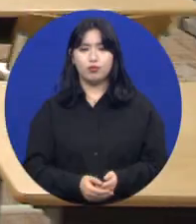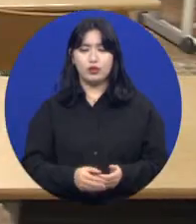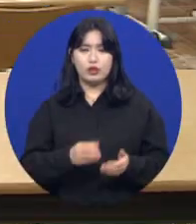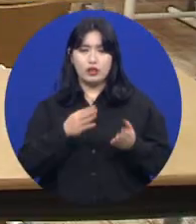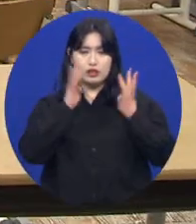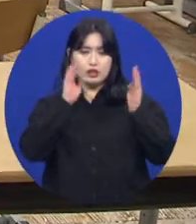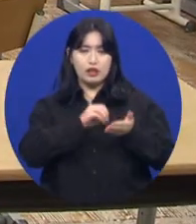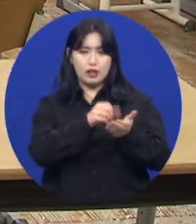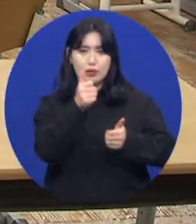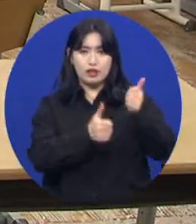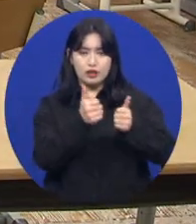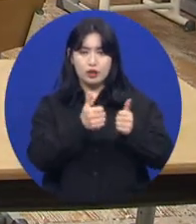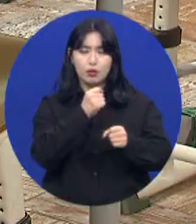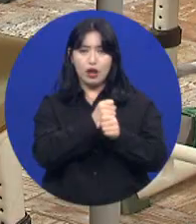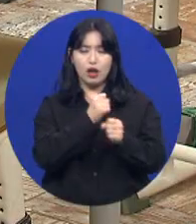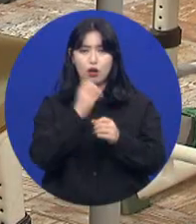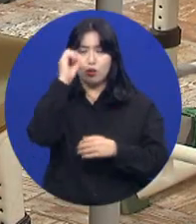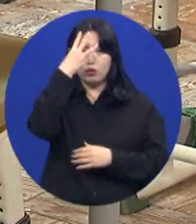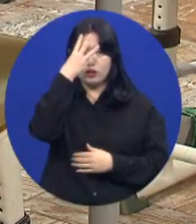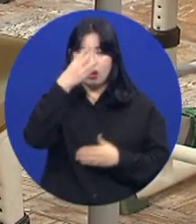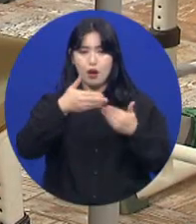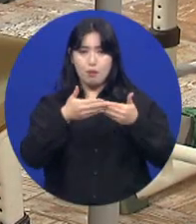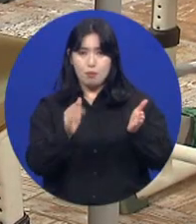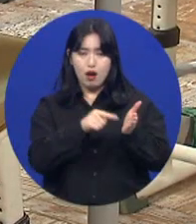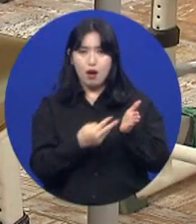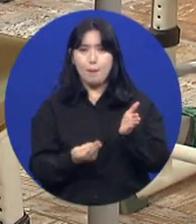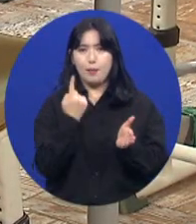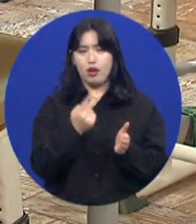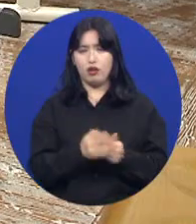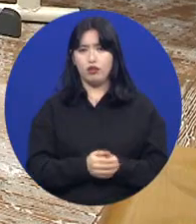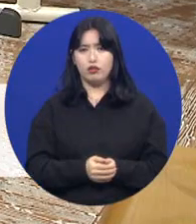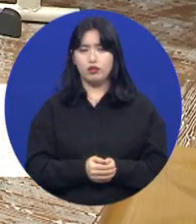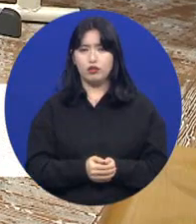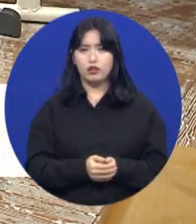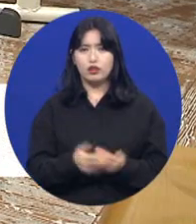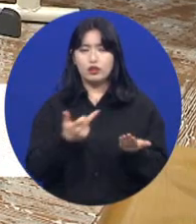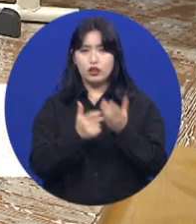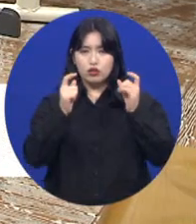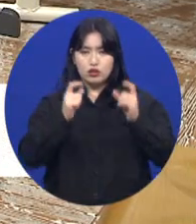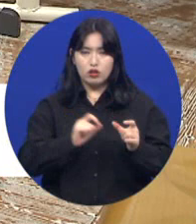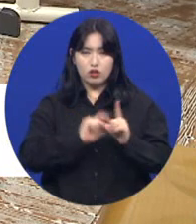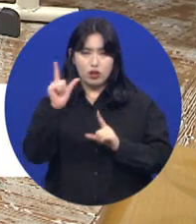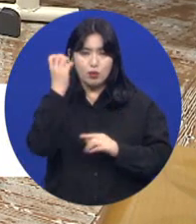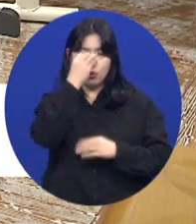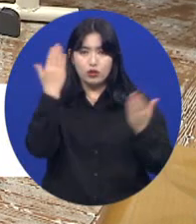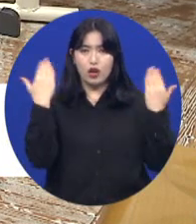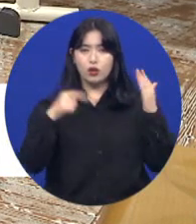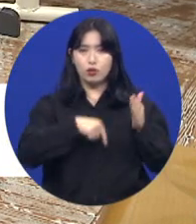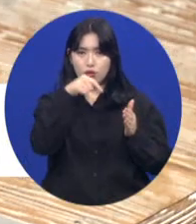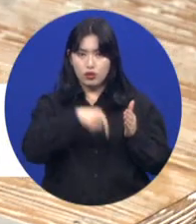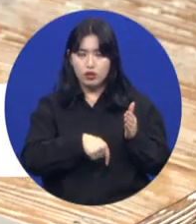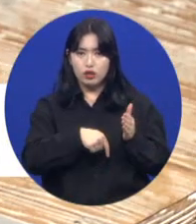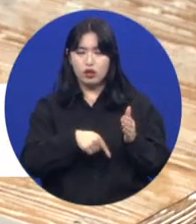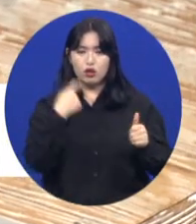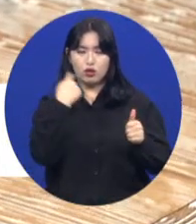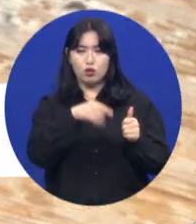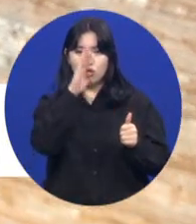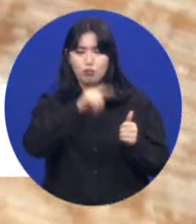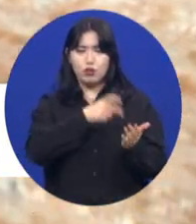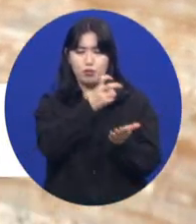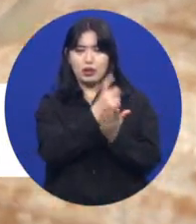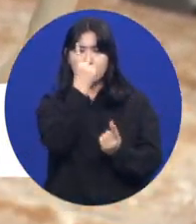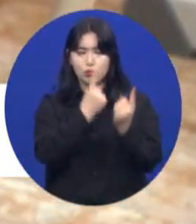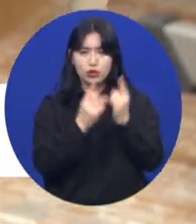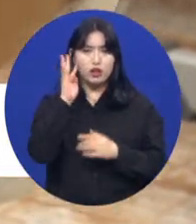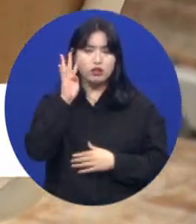수능을 앞둔 고등학교 3학년 교실이 텅 비었습니다. 제주 지역 대부분의 고등학교에서 교육부